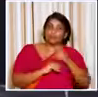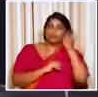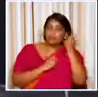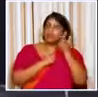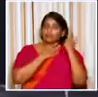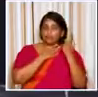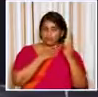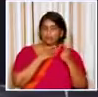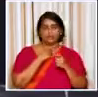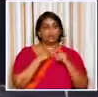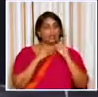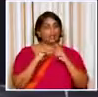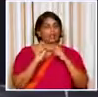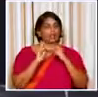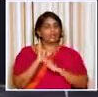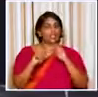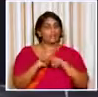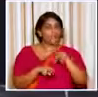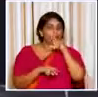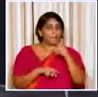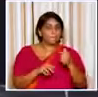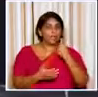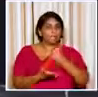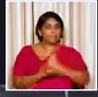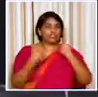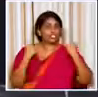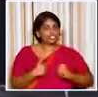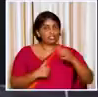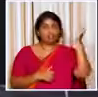හොයාගත්තා. ඉතින් IMF එකේ කුක් එක්ක ඇවිල්ලා මහ බැංකුව අධිපති වුණාම